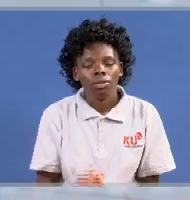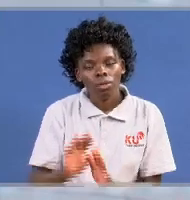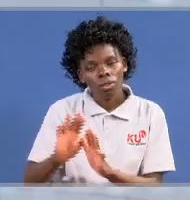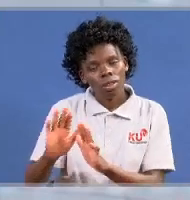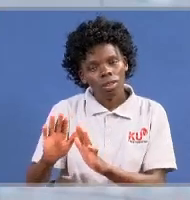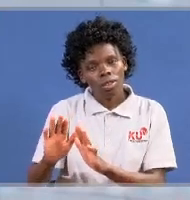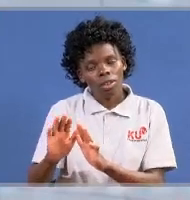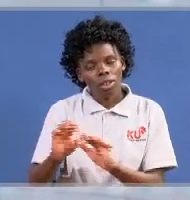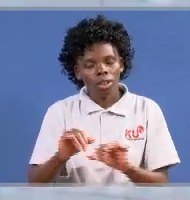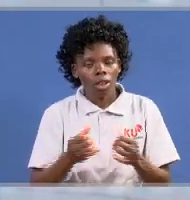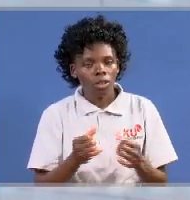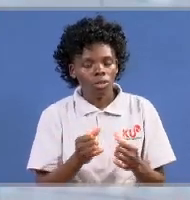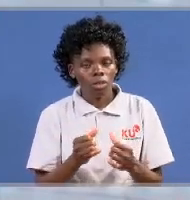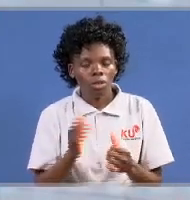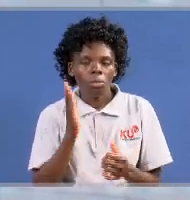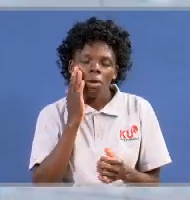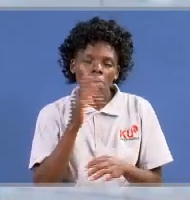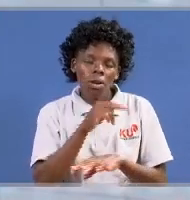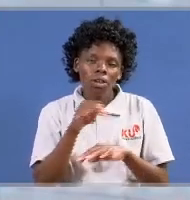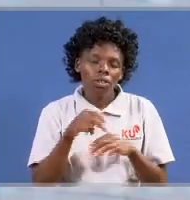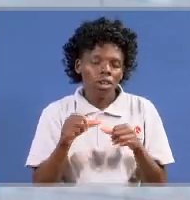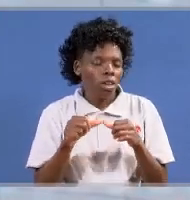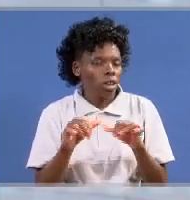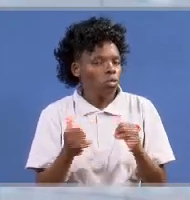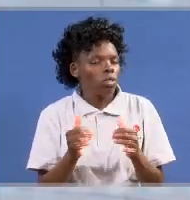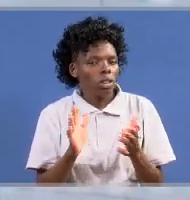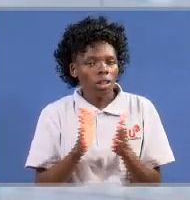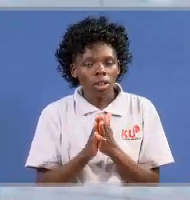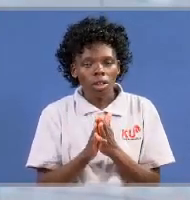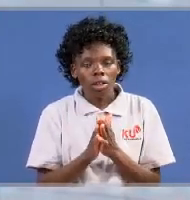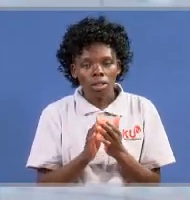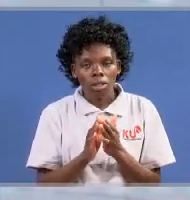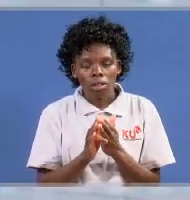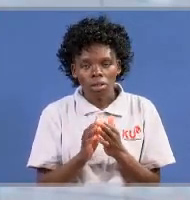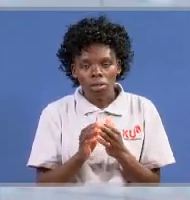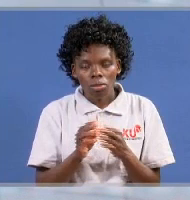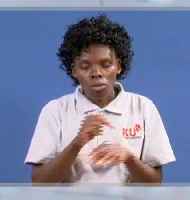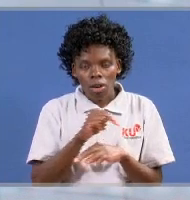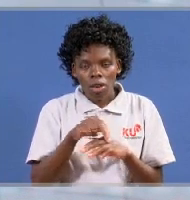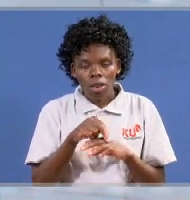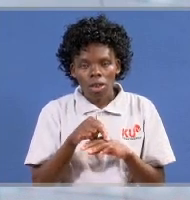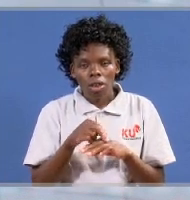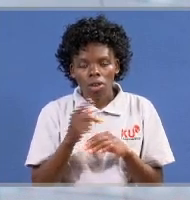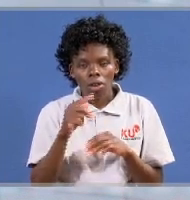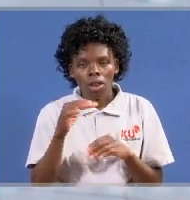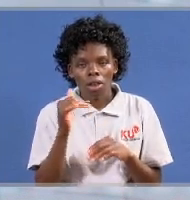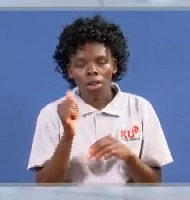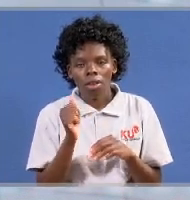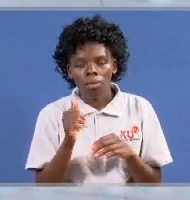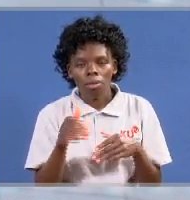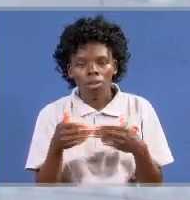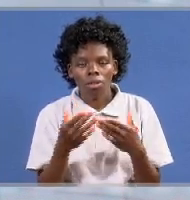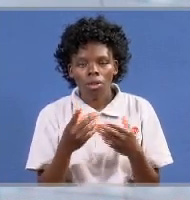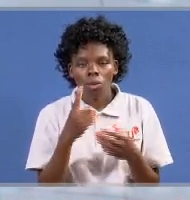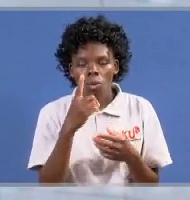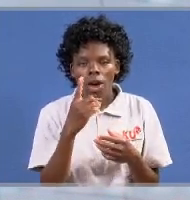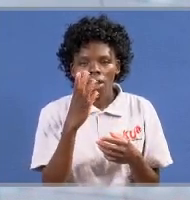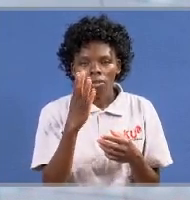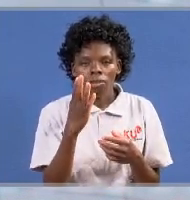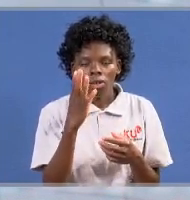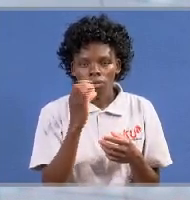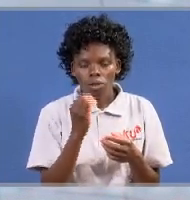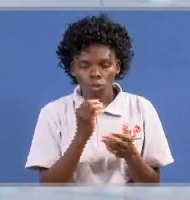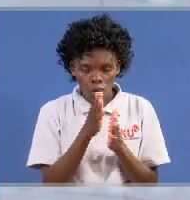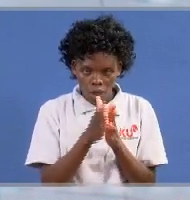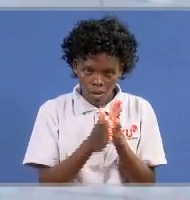Tukiachana na taarifa ya mama wa taifa, tunaendelea na habari kuwa Muungano wa Mataifa ya Ulaya umetoa kima cha shilingi milioni 150 kwenye